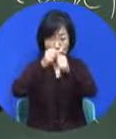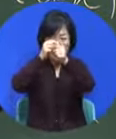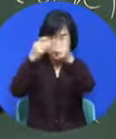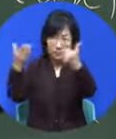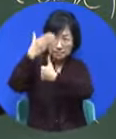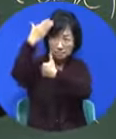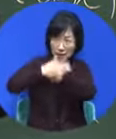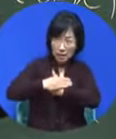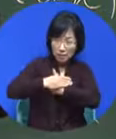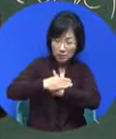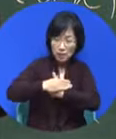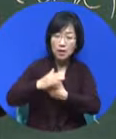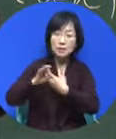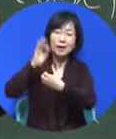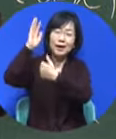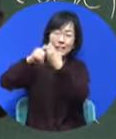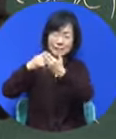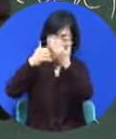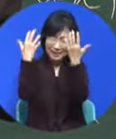책임